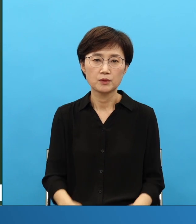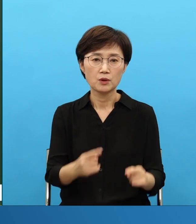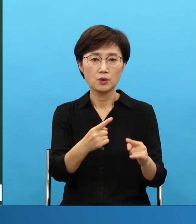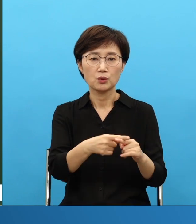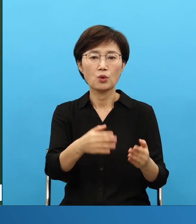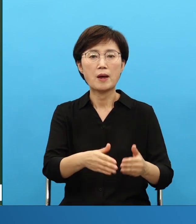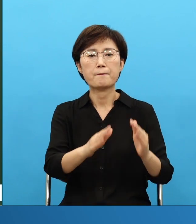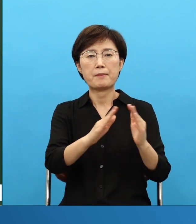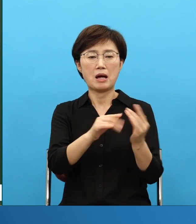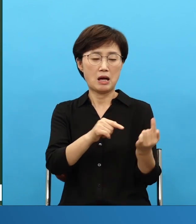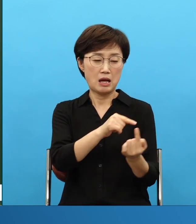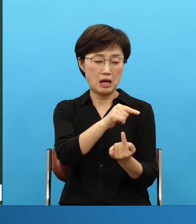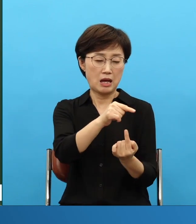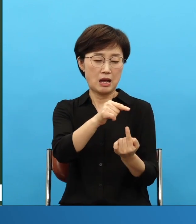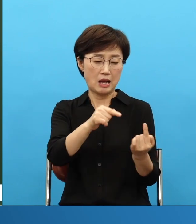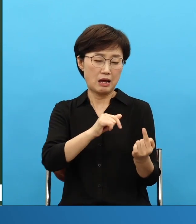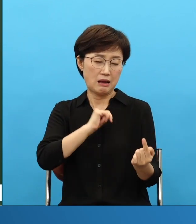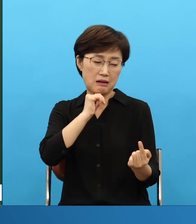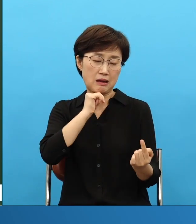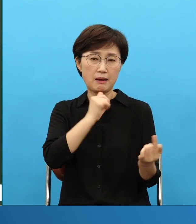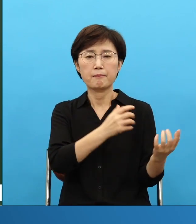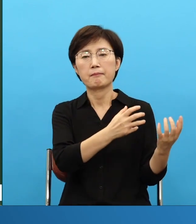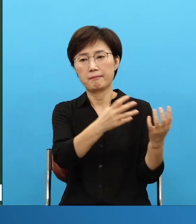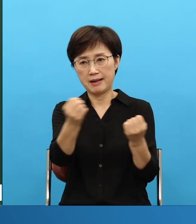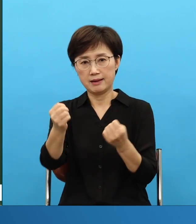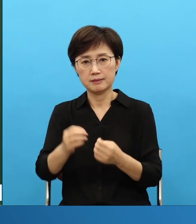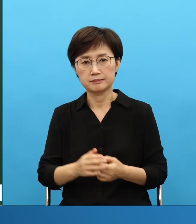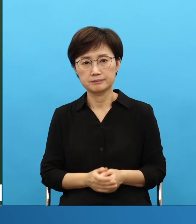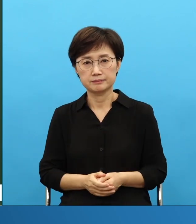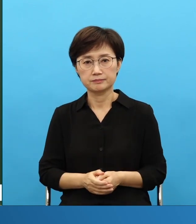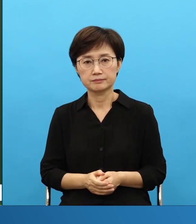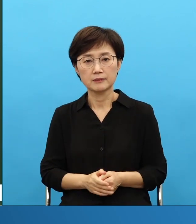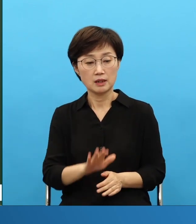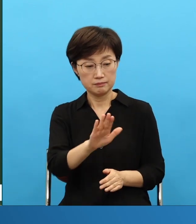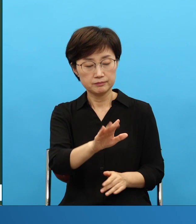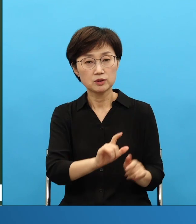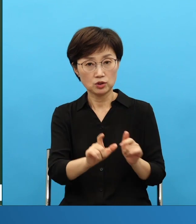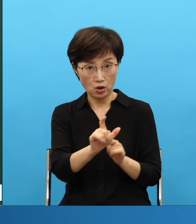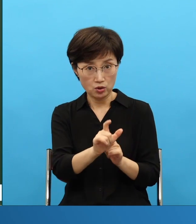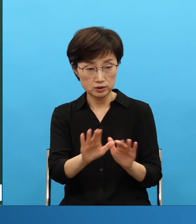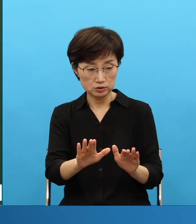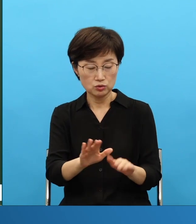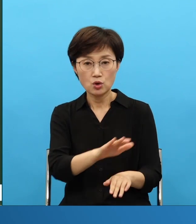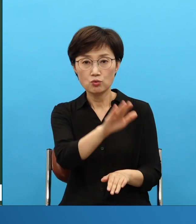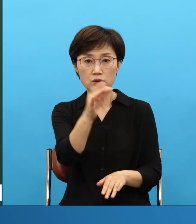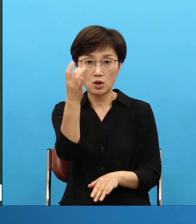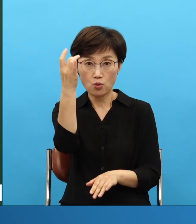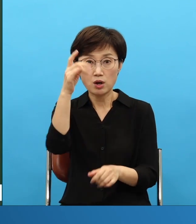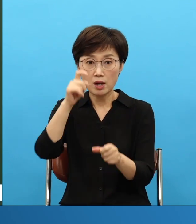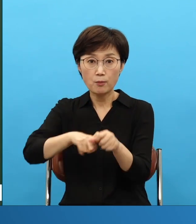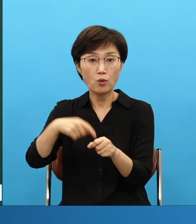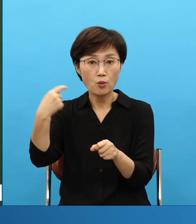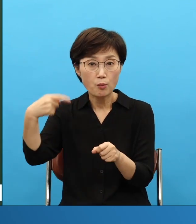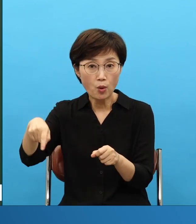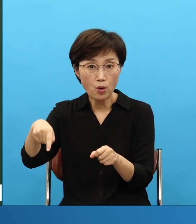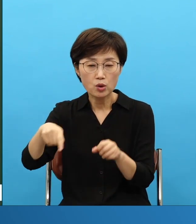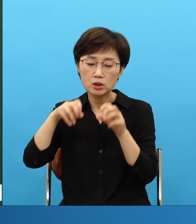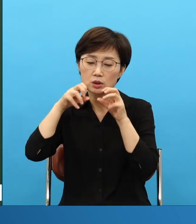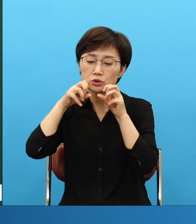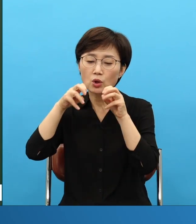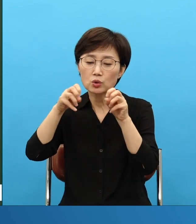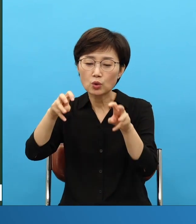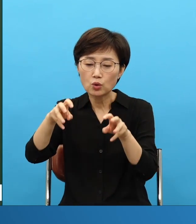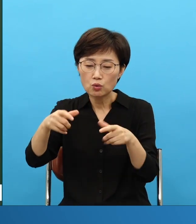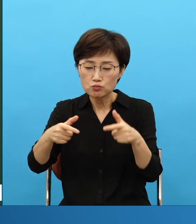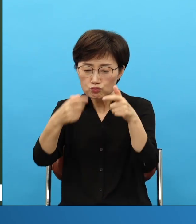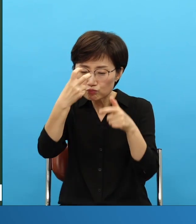아직도 미자립으로 어려운 중에 있는 교회들도 있습니다. 그럴수록 우리의 본론인 전도의 절대망대를